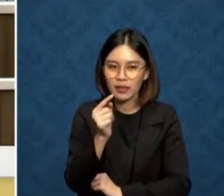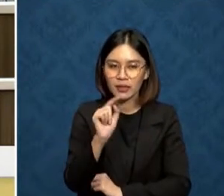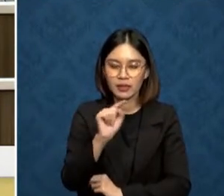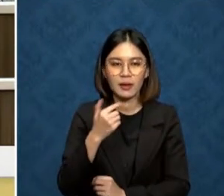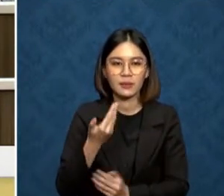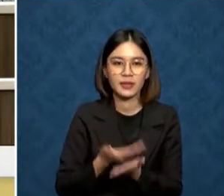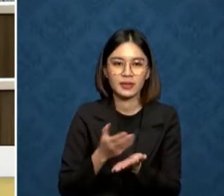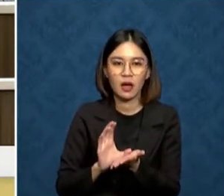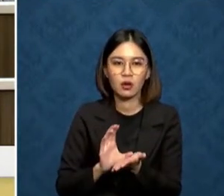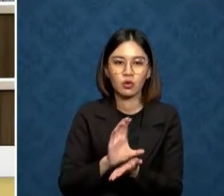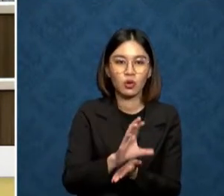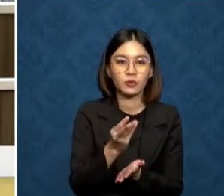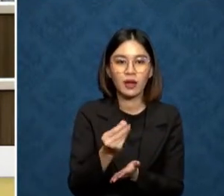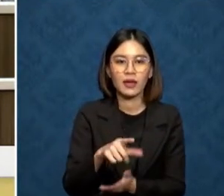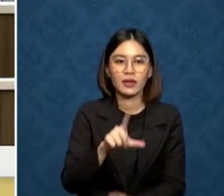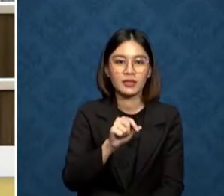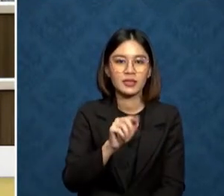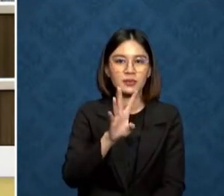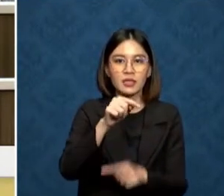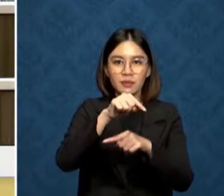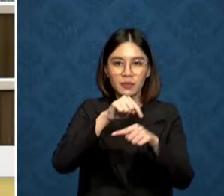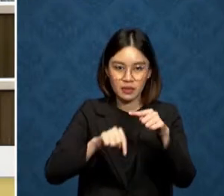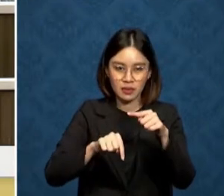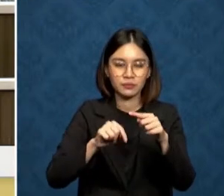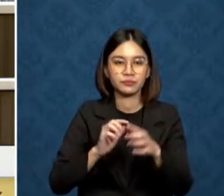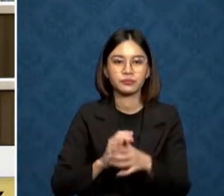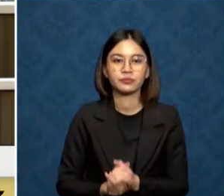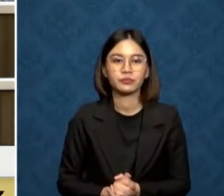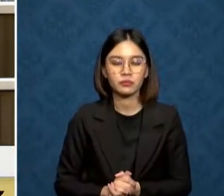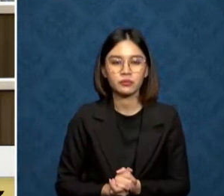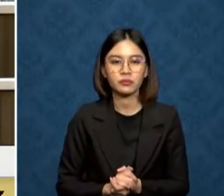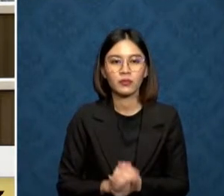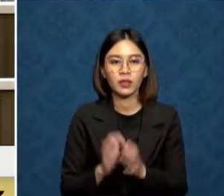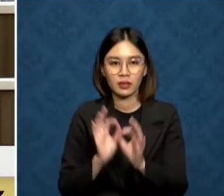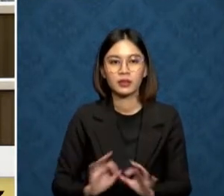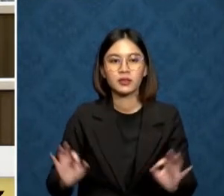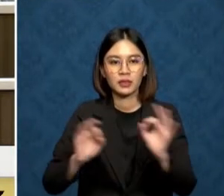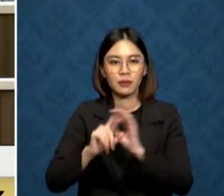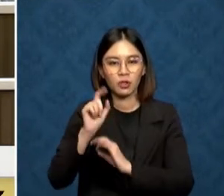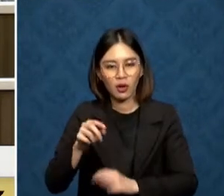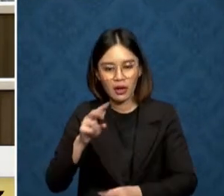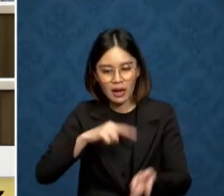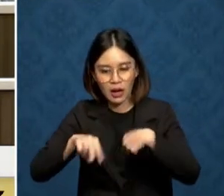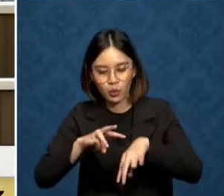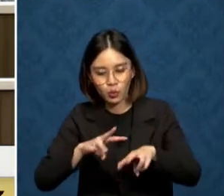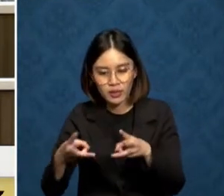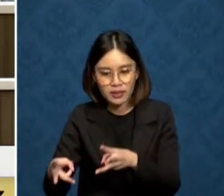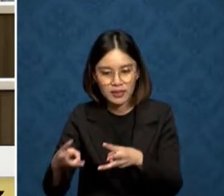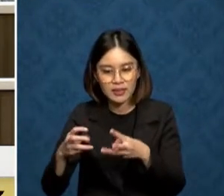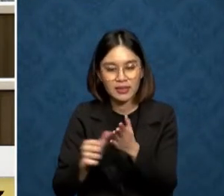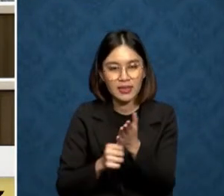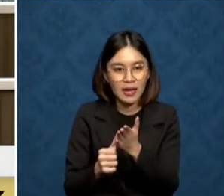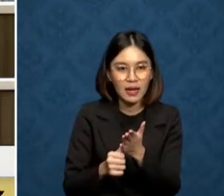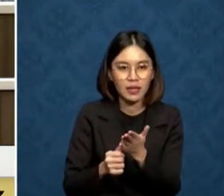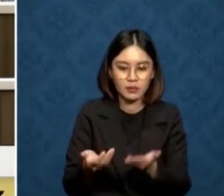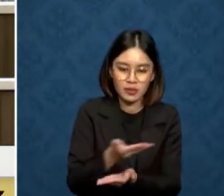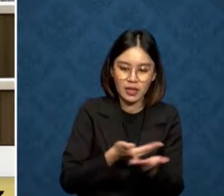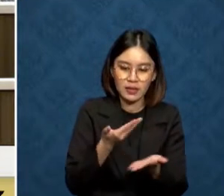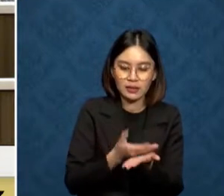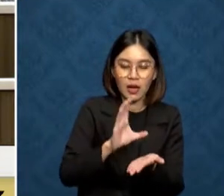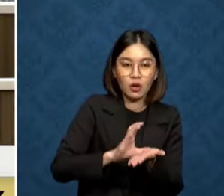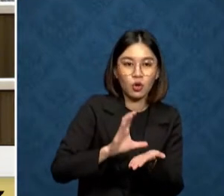เรามีงบลงทุนเพีงแค่ 24% เทานั้นครับเราจึงจำเป็ต้องหาทางออกโยการพจรินาจากงบเดิม